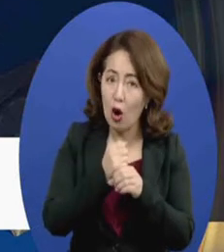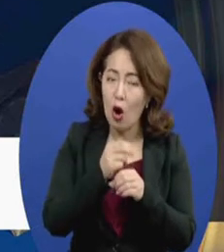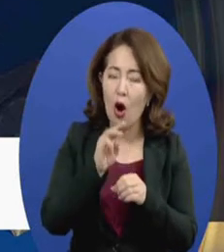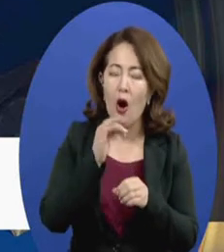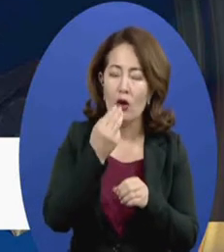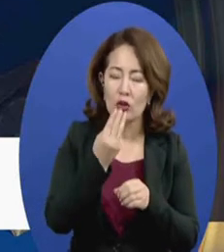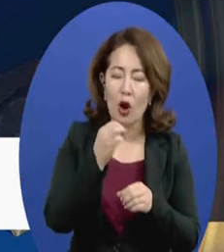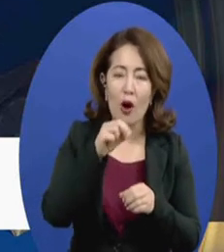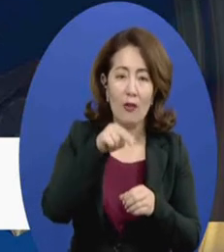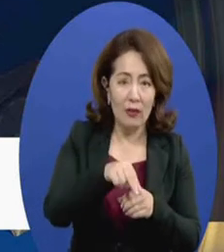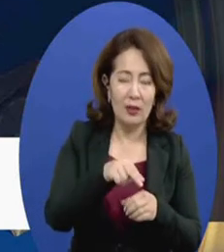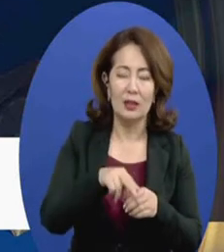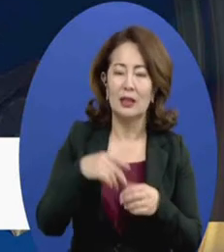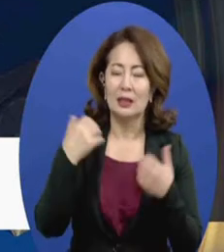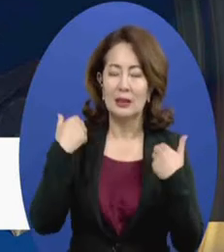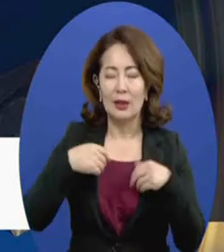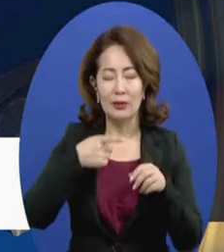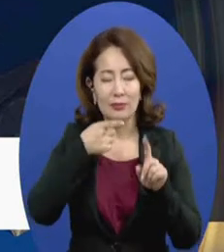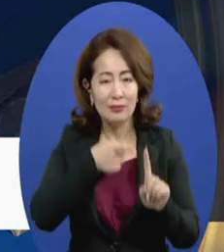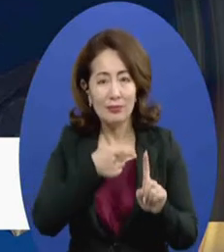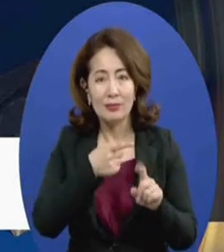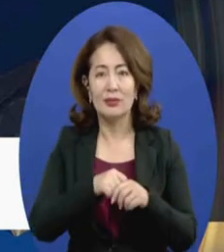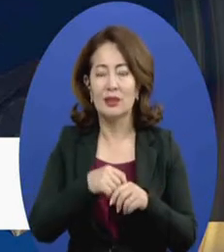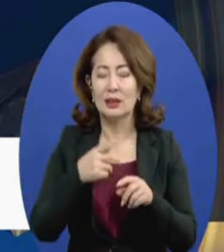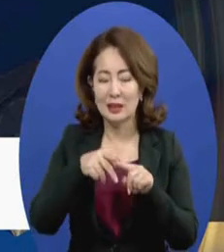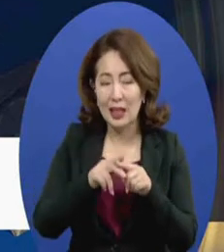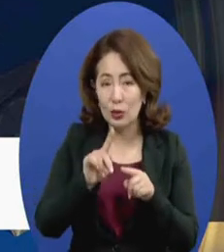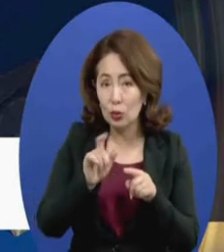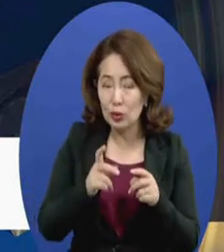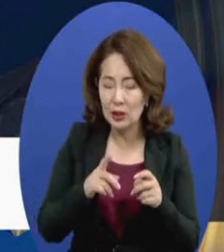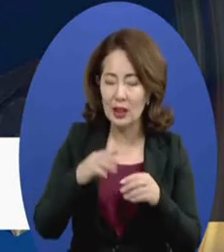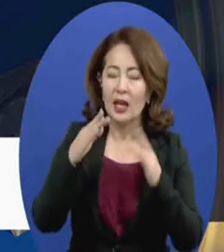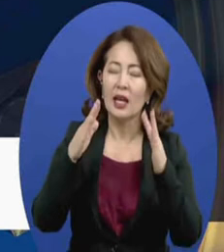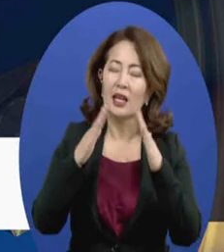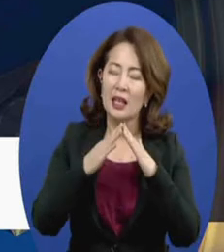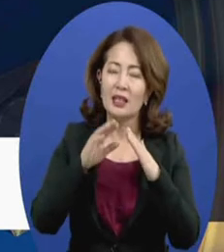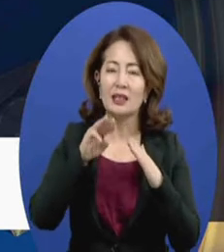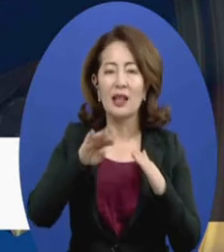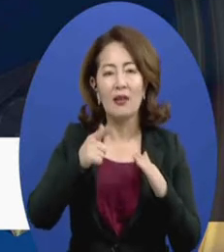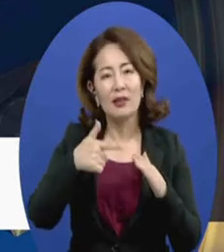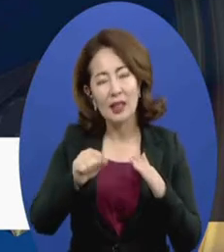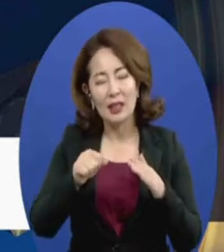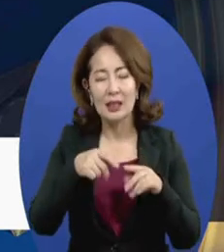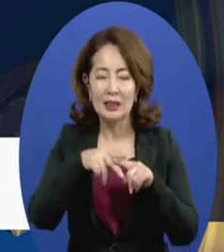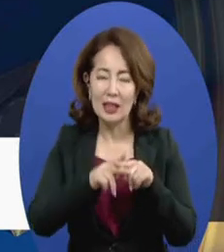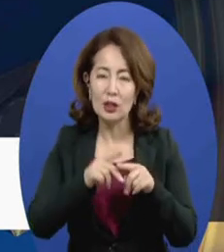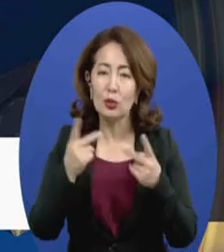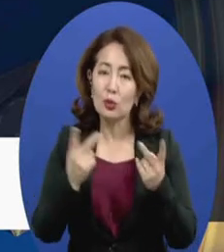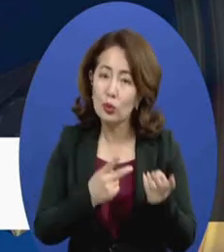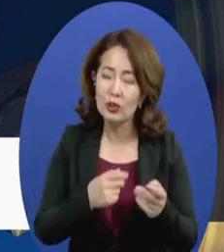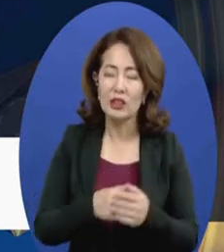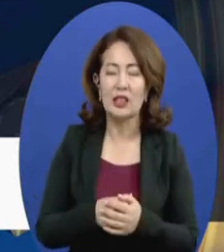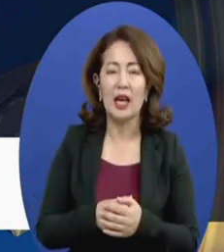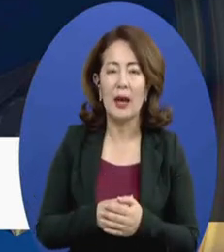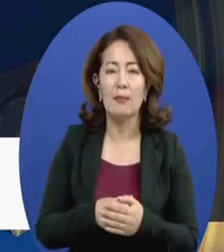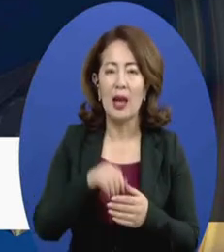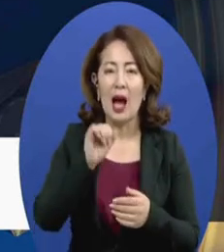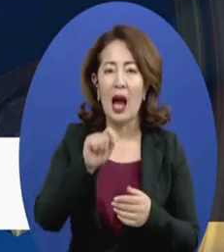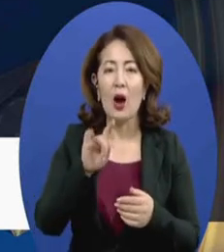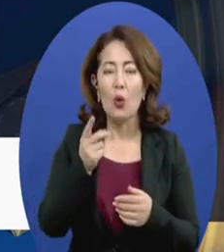үйлчилгээ 12-т нь за гэр ахуйн тавилга, захиалга, засвар үйлчилгээ,